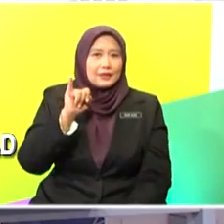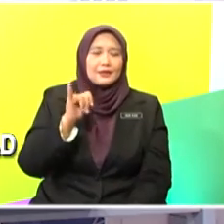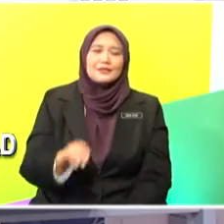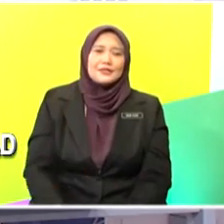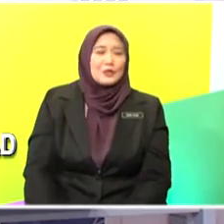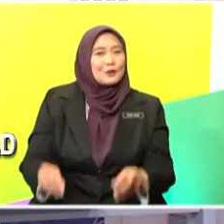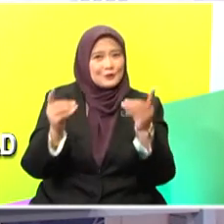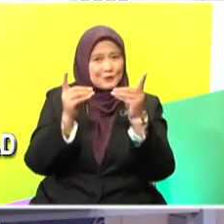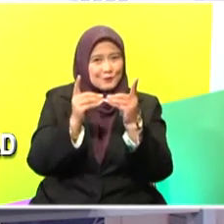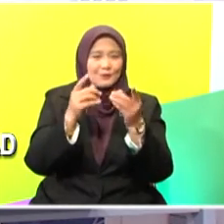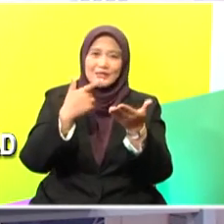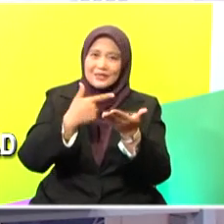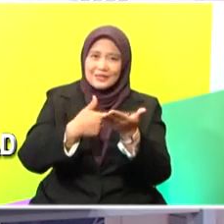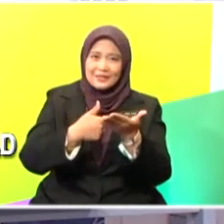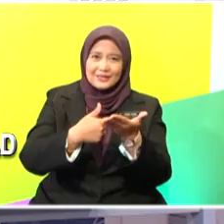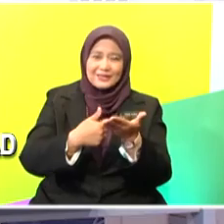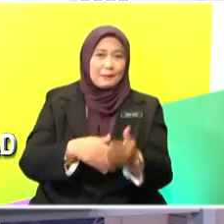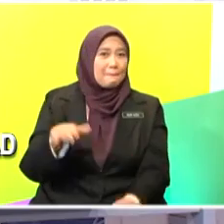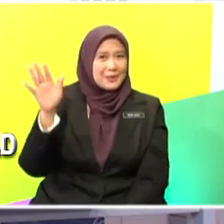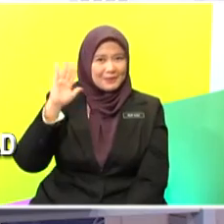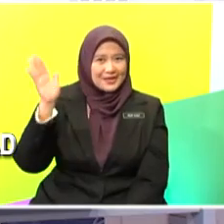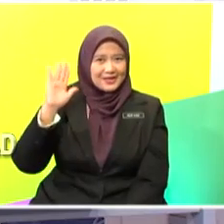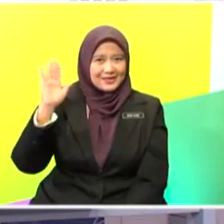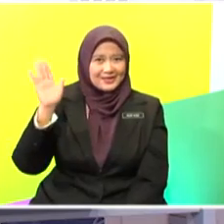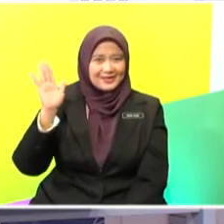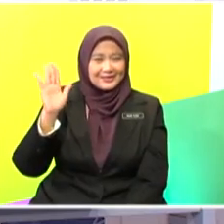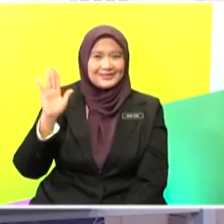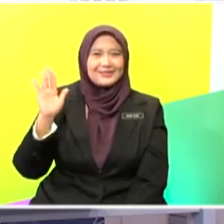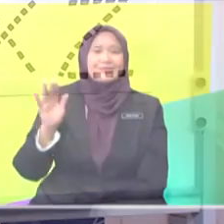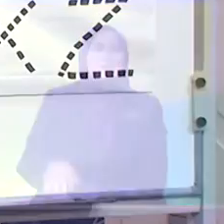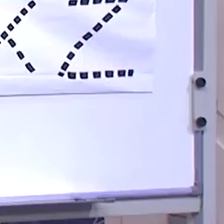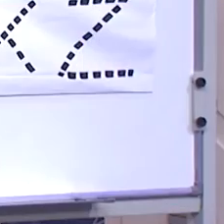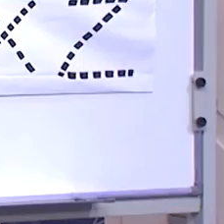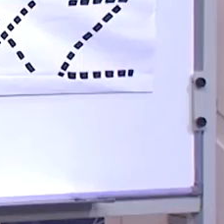lagi pada sesi yang akan datang. Bye-bye.